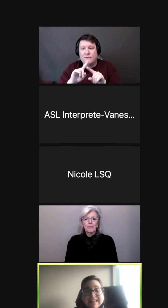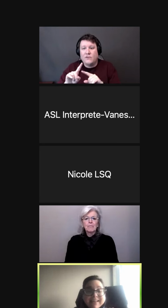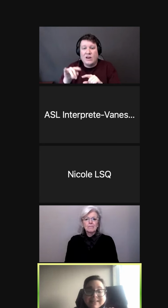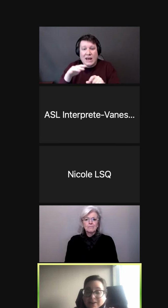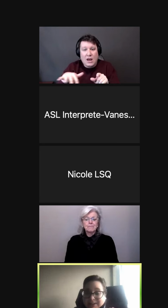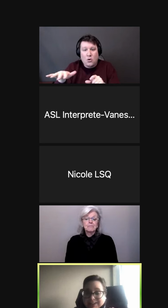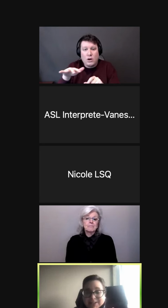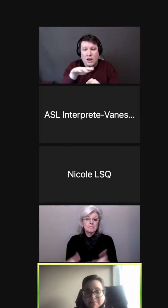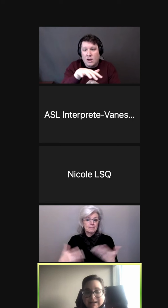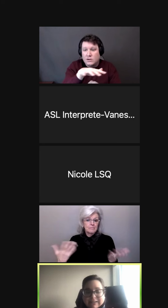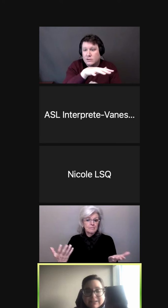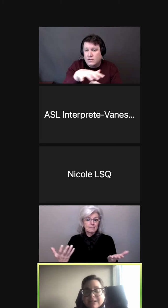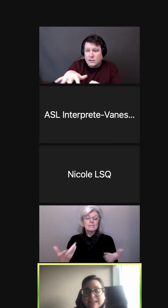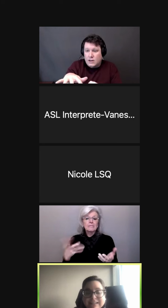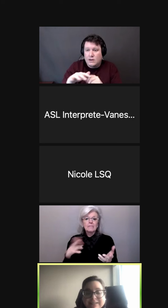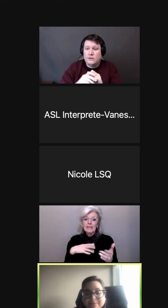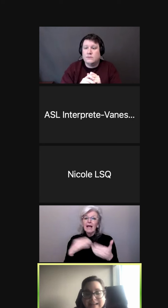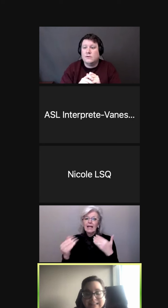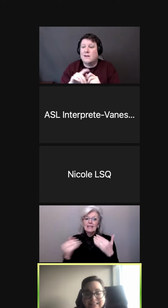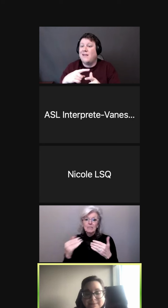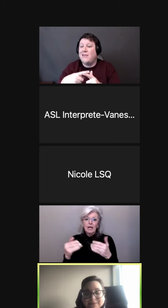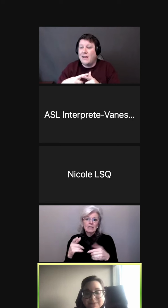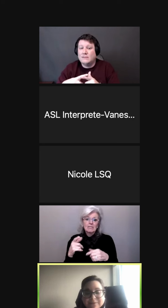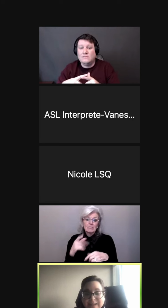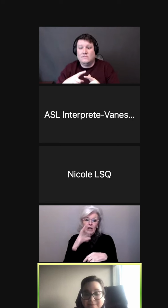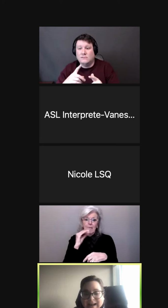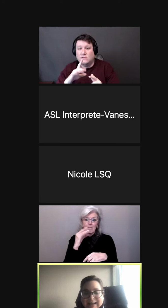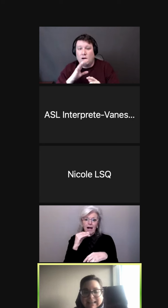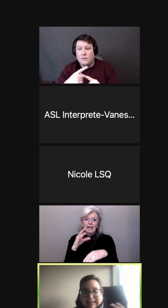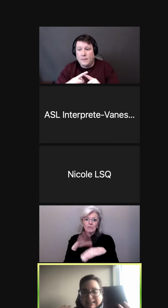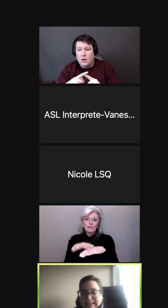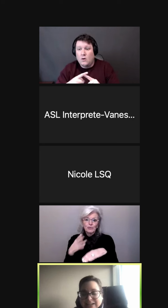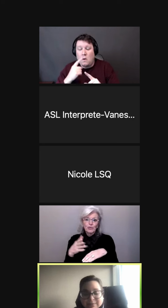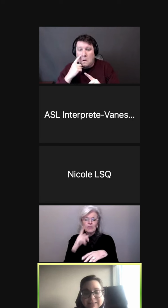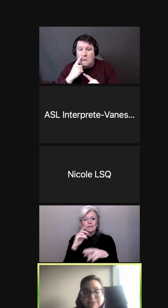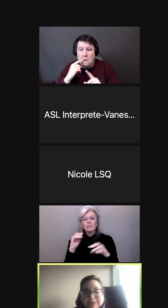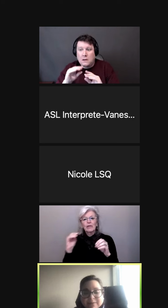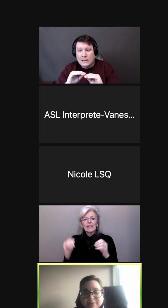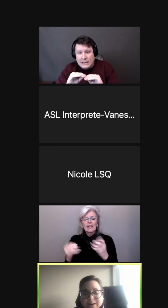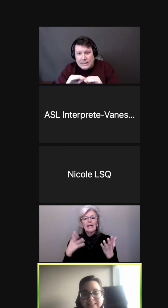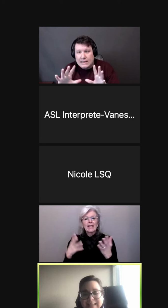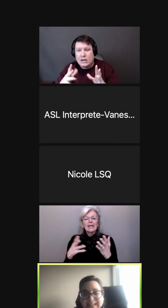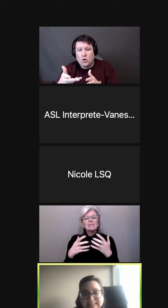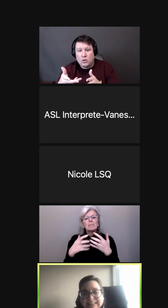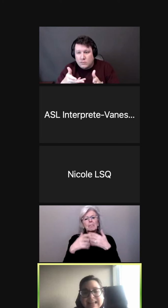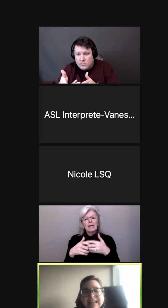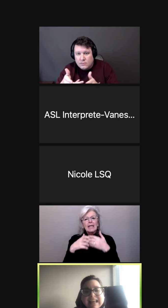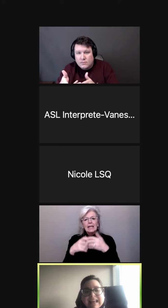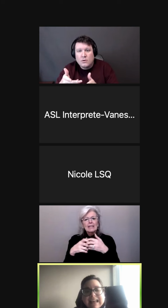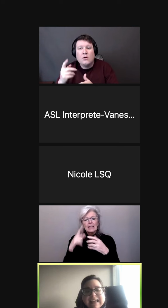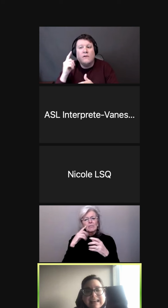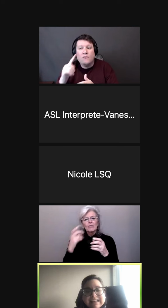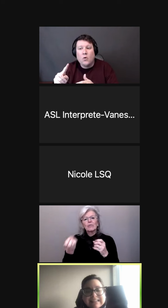Donc, qu aient de l'espace pour en parler et pour créer des mécanismes pour le feedback.